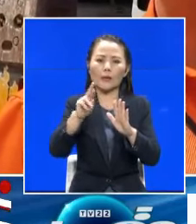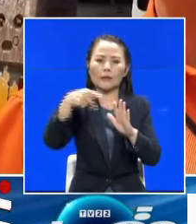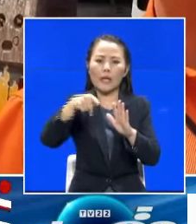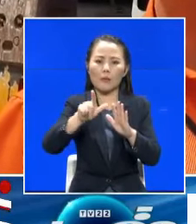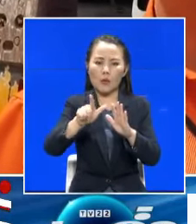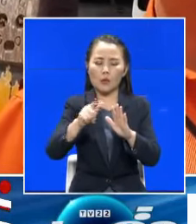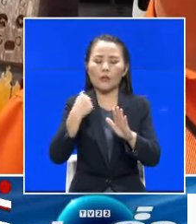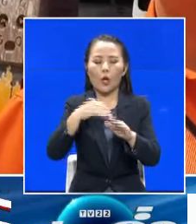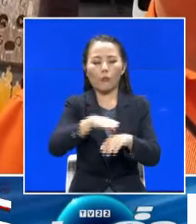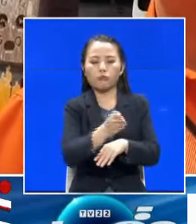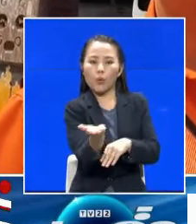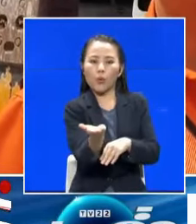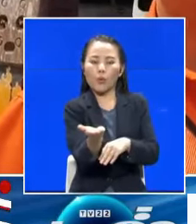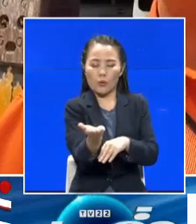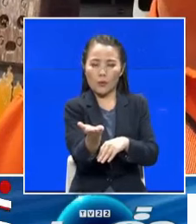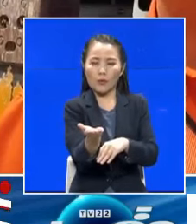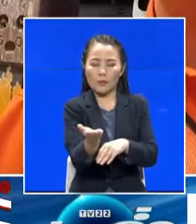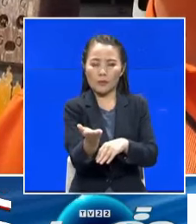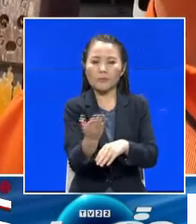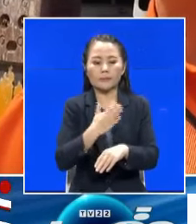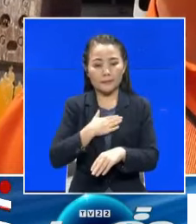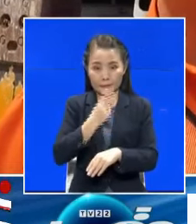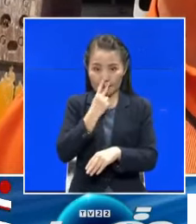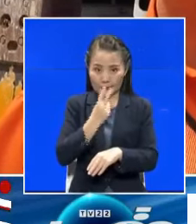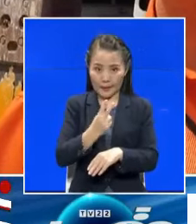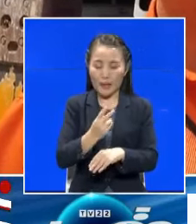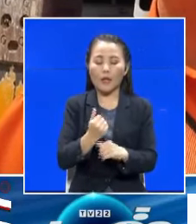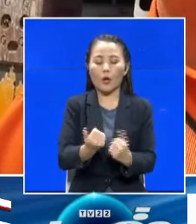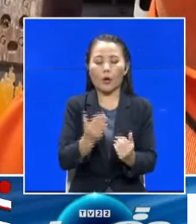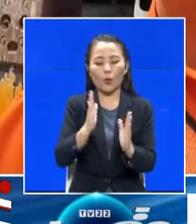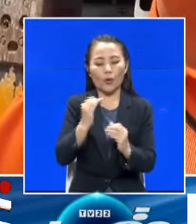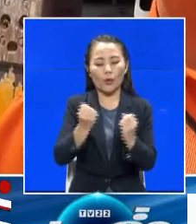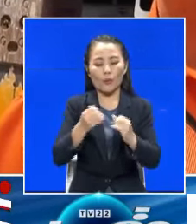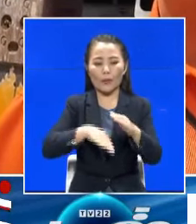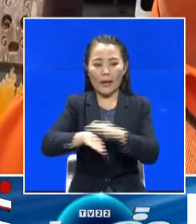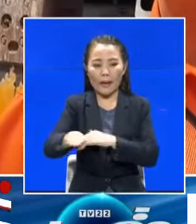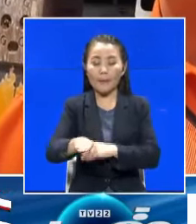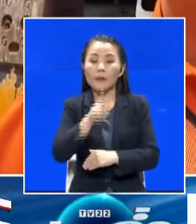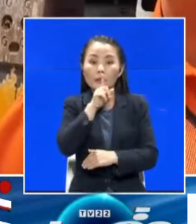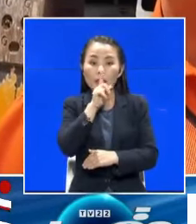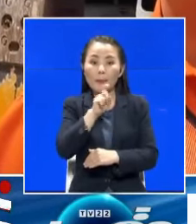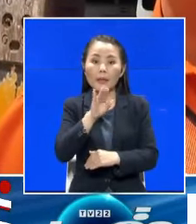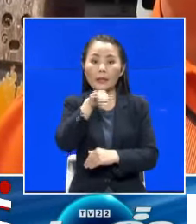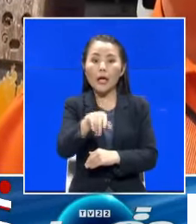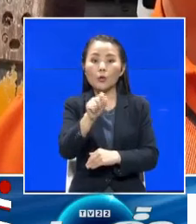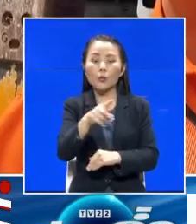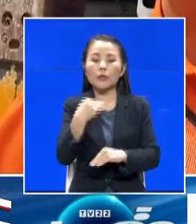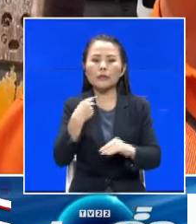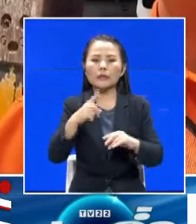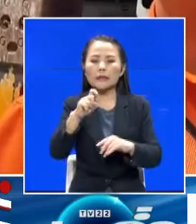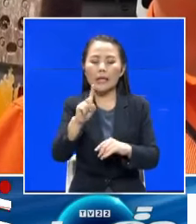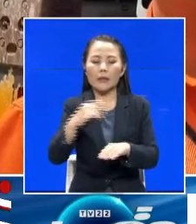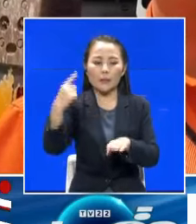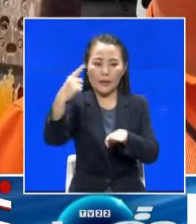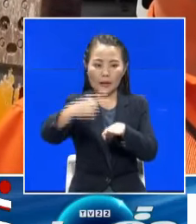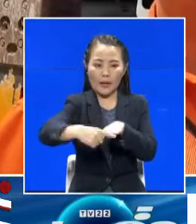อยู่ขอบทางแค่นี้ครับก็จากขับเขาก็หลบหนี มีความเสียหายที่เกิดขึ้นกับการทางพิเศษ ทางพิเศษก็มีไม้กั้นหน้